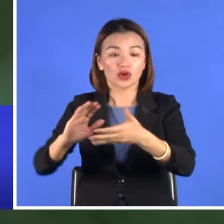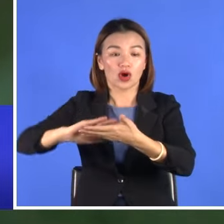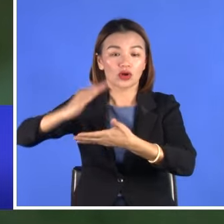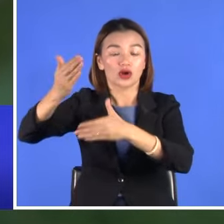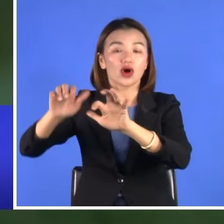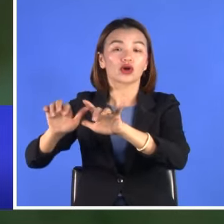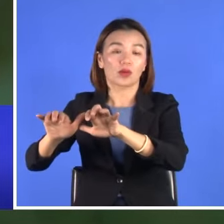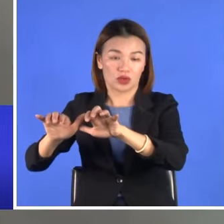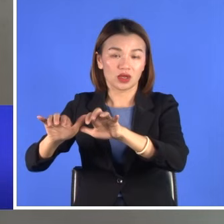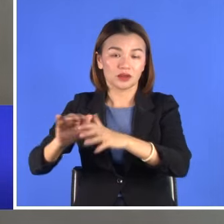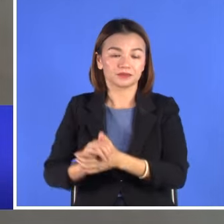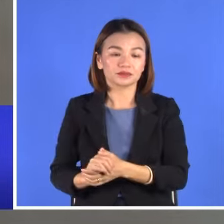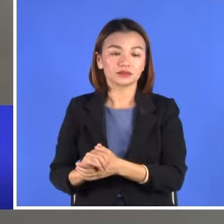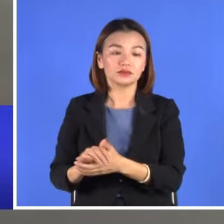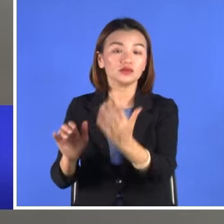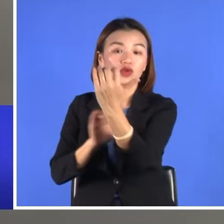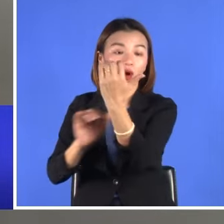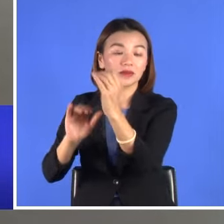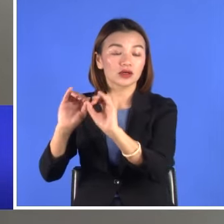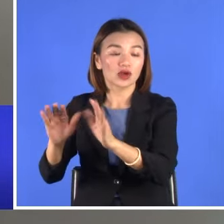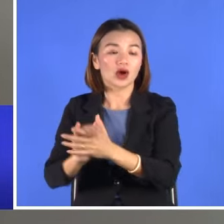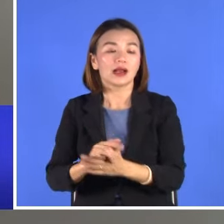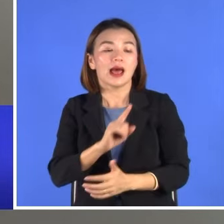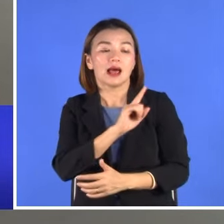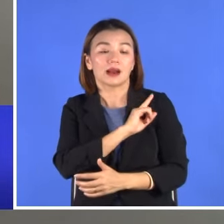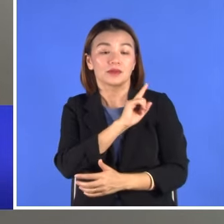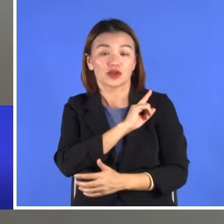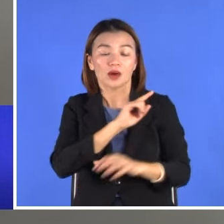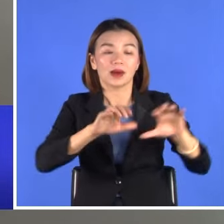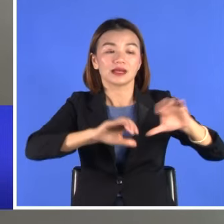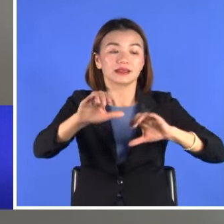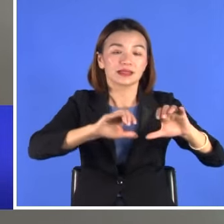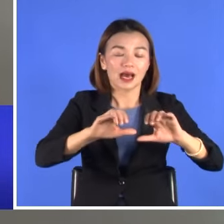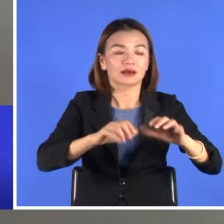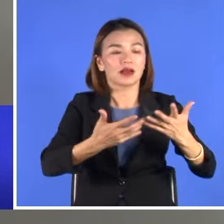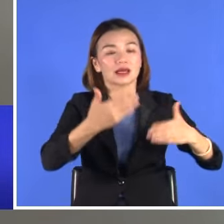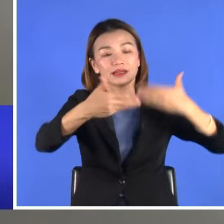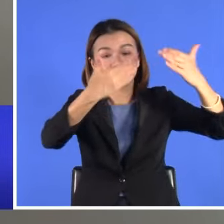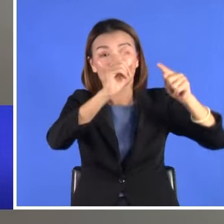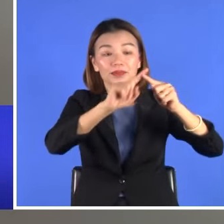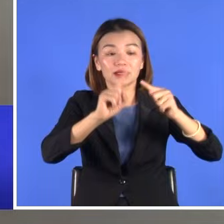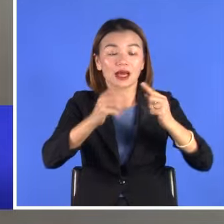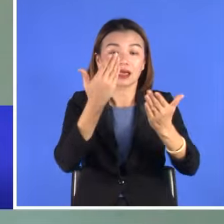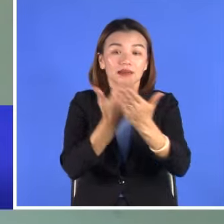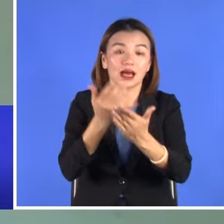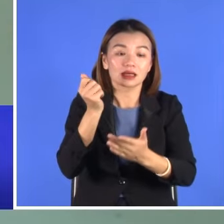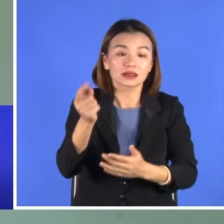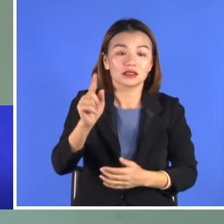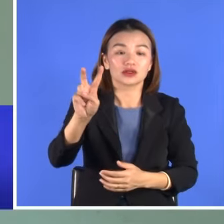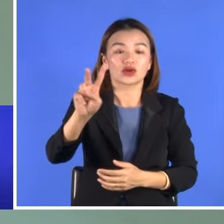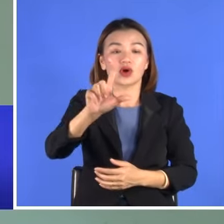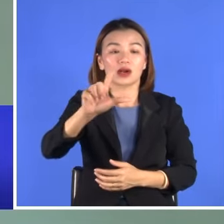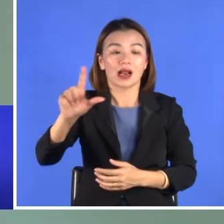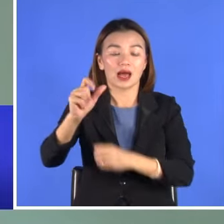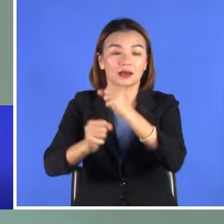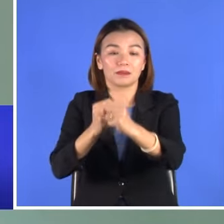กุมภวาปีแล้วก็เป็นออร์แกไนเซอร์รับจัดงานต่างๆด้วยบ้านหลังนี้ซื้อมาในราคา 2ล้านบาทเมื่อ 2ปีที่แล้วเขาก็